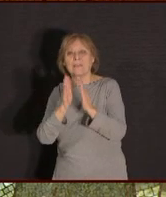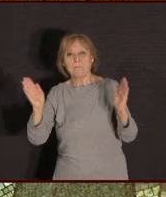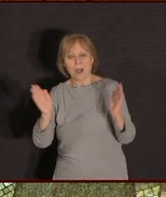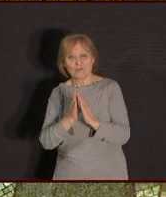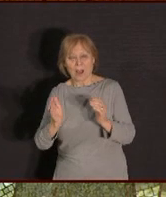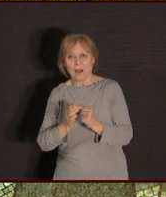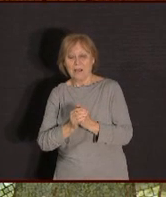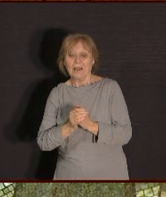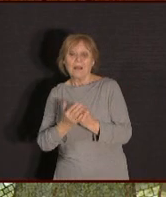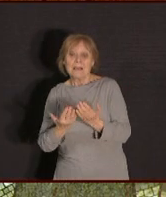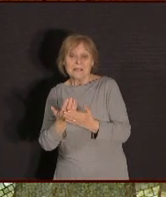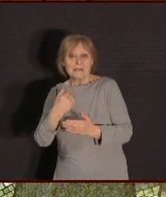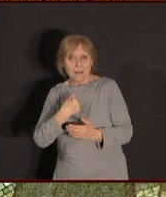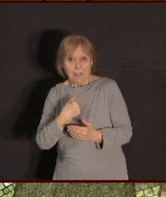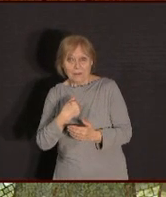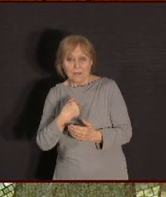Ja, zame je to,